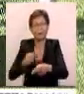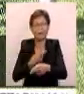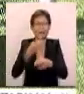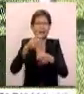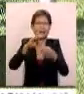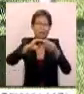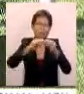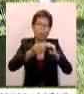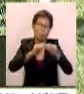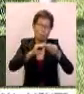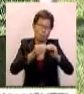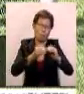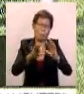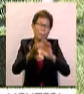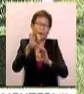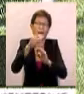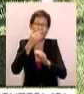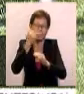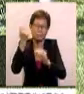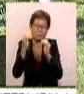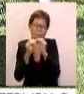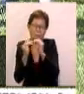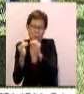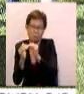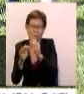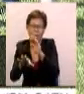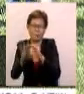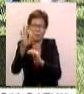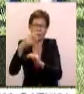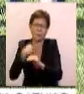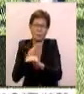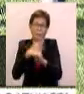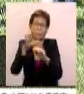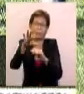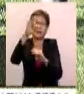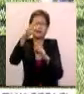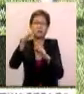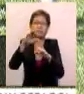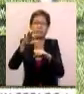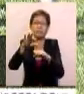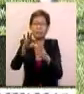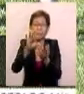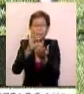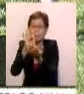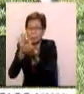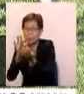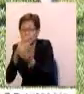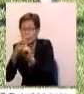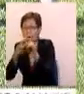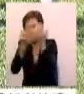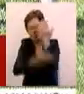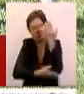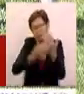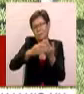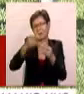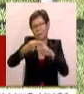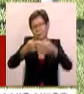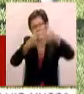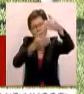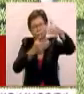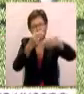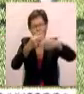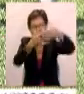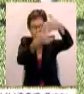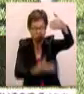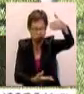supaya pemilihan tu lebih adil. Dan untuk pemilihan ni kita panggil daripada satu Malaysia. Jadi tak adalah katalah kita senarai pendek yang tertentu